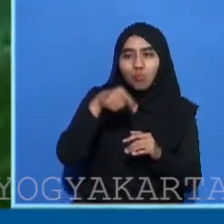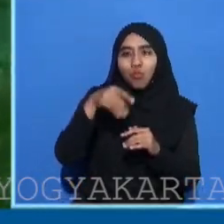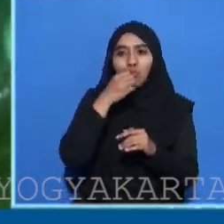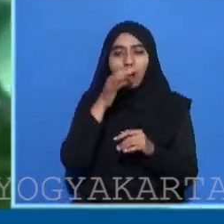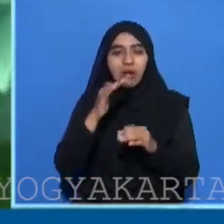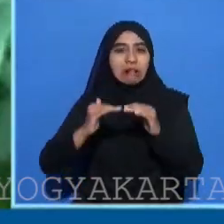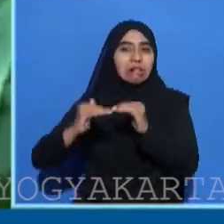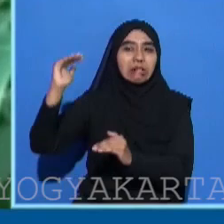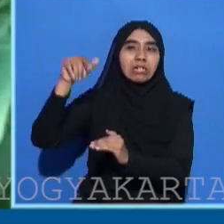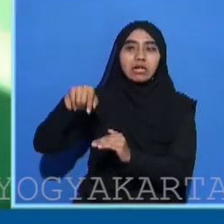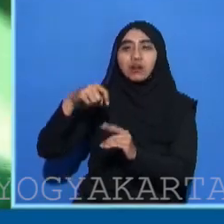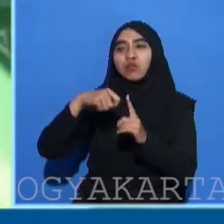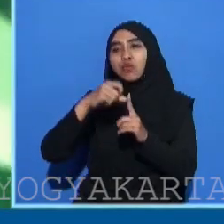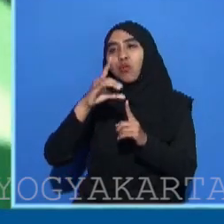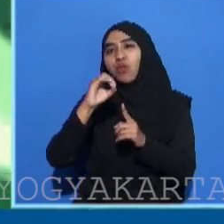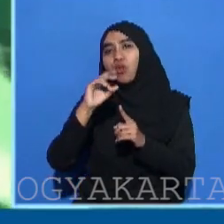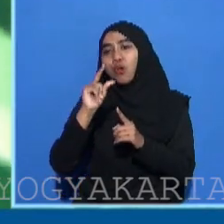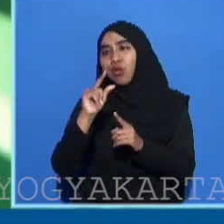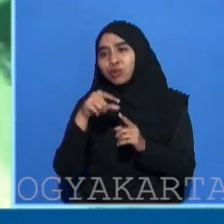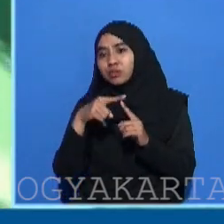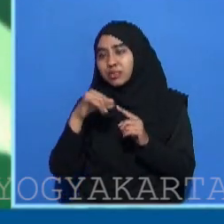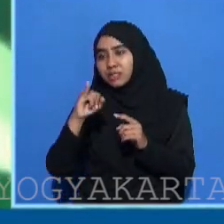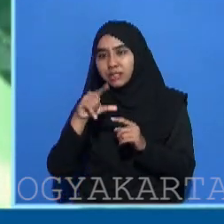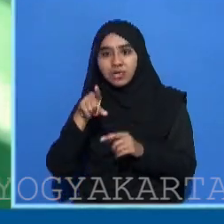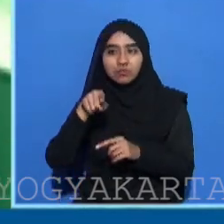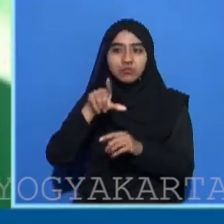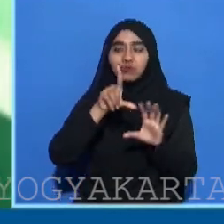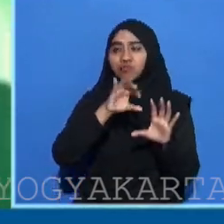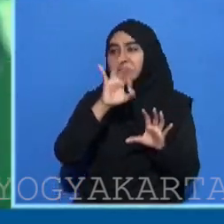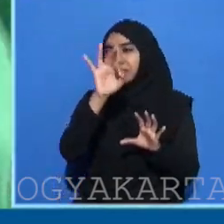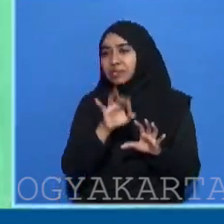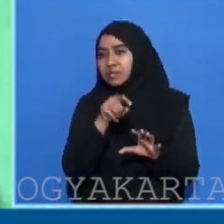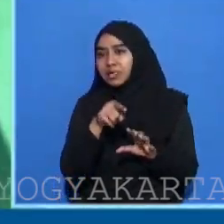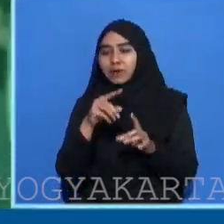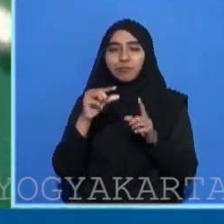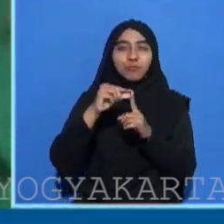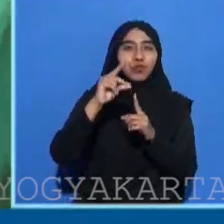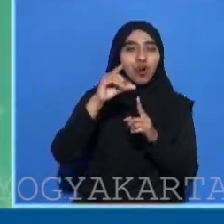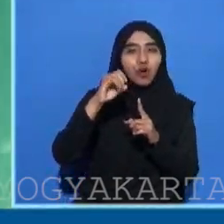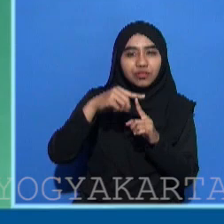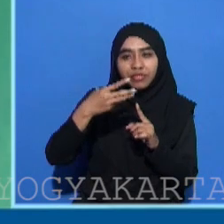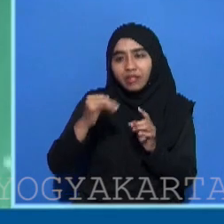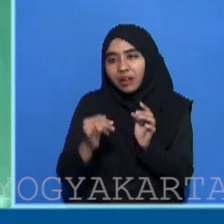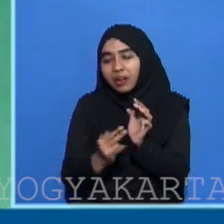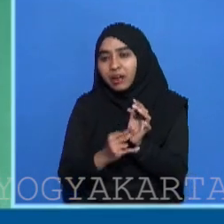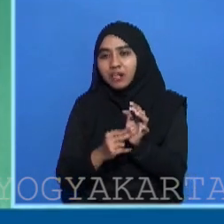klorofilipun Ron Katu ngandut Pitung persen protein serat kasar Inggo songolas